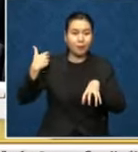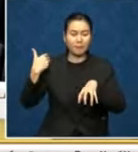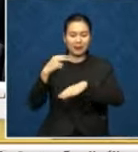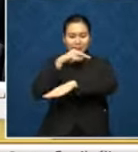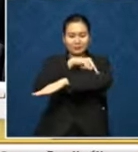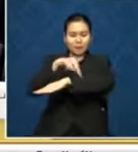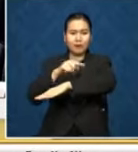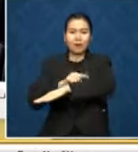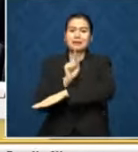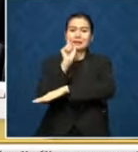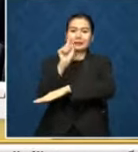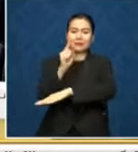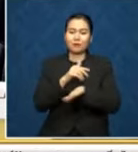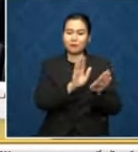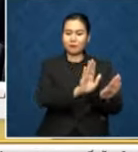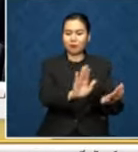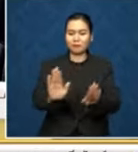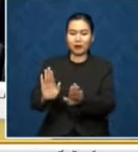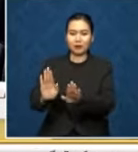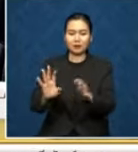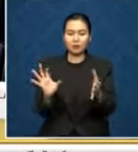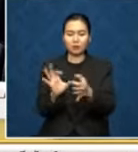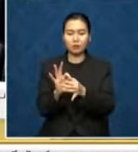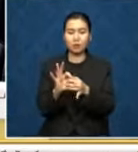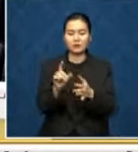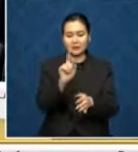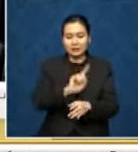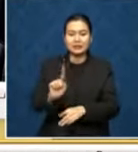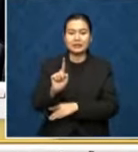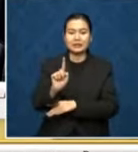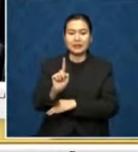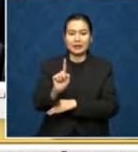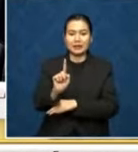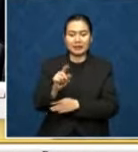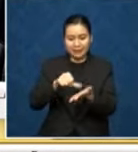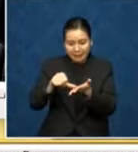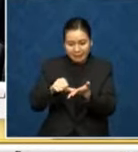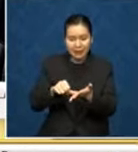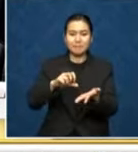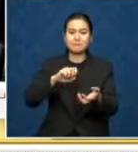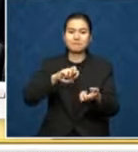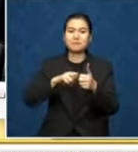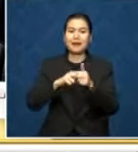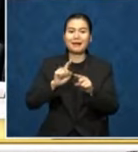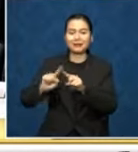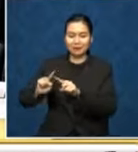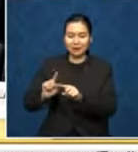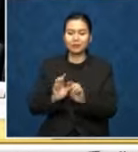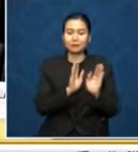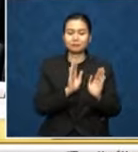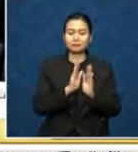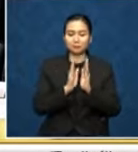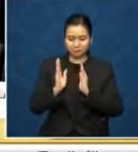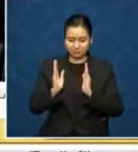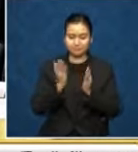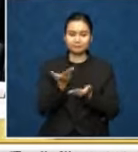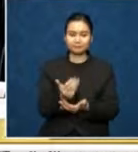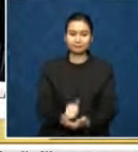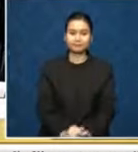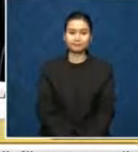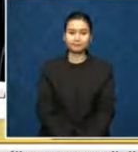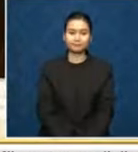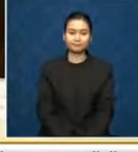านนะครับประสานไปยังหน่วยงานที่เกี่ยวข้องนะครับในการเร่งแก้ไขปัญหากับพี่น้องประชาชนตามที่เห็นสมควรด้วยครับขอบคุณครับ